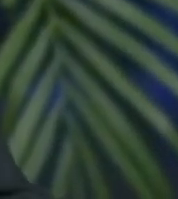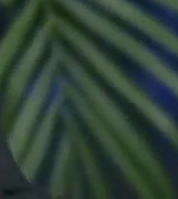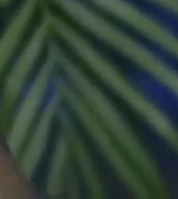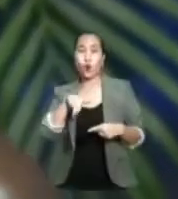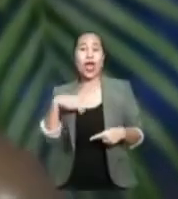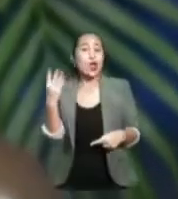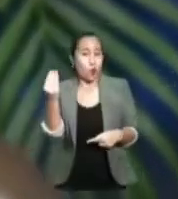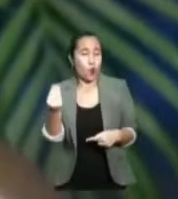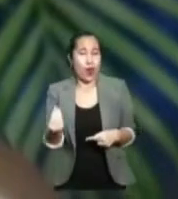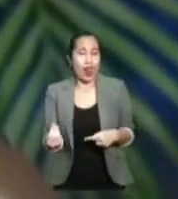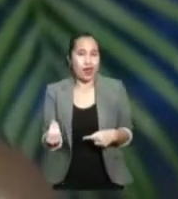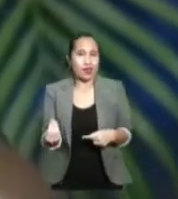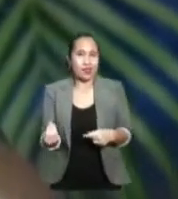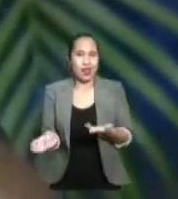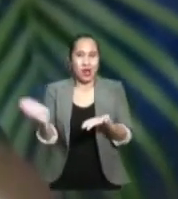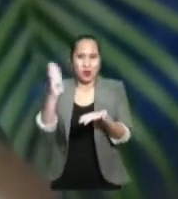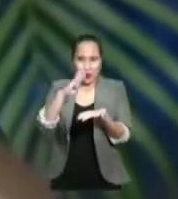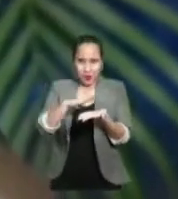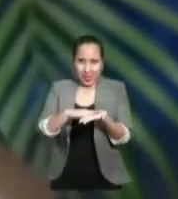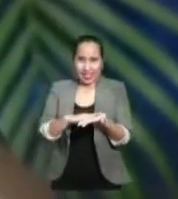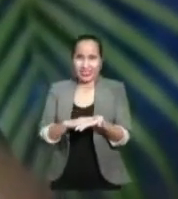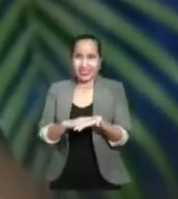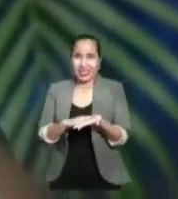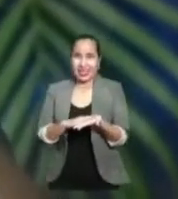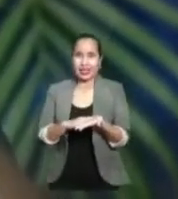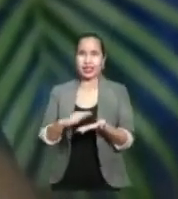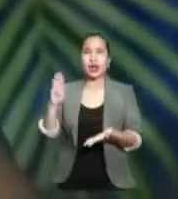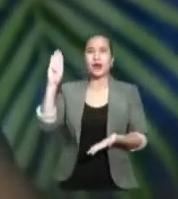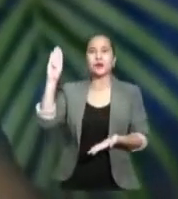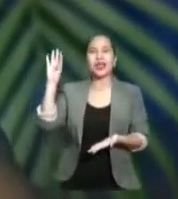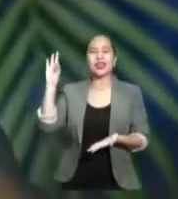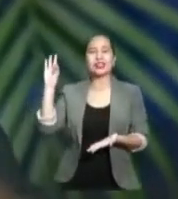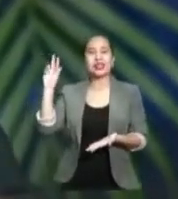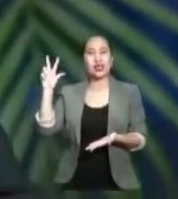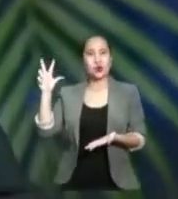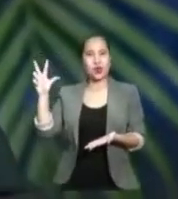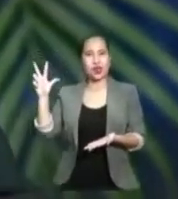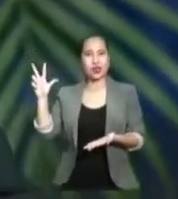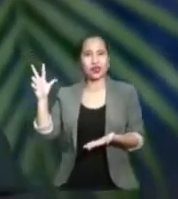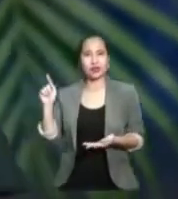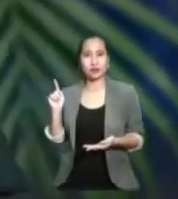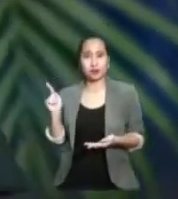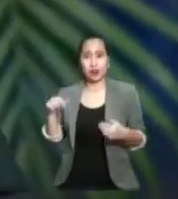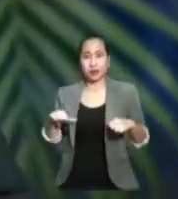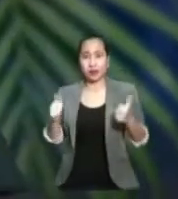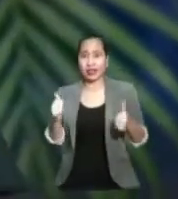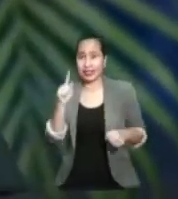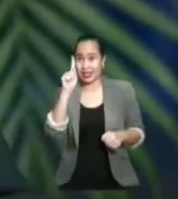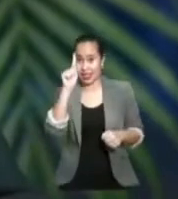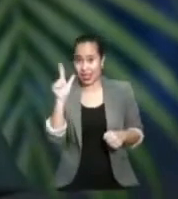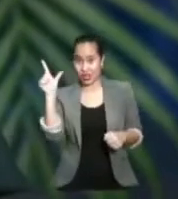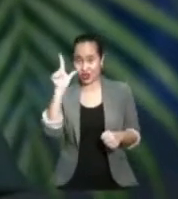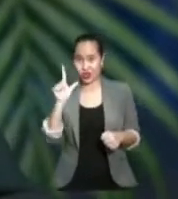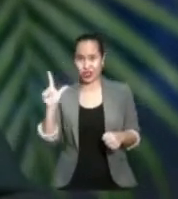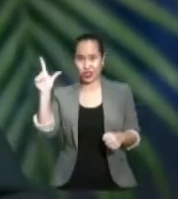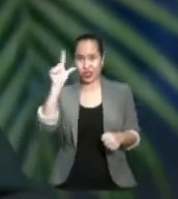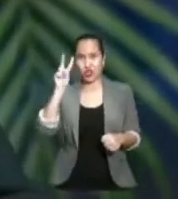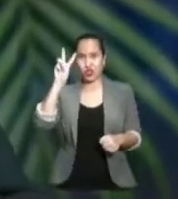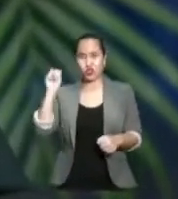zijn om de belasting toegevoegde waarde, BTW, per 1 juli